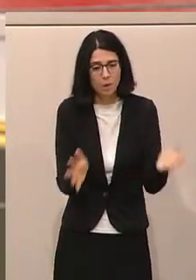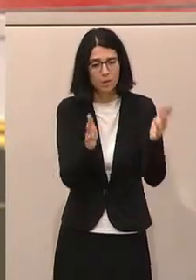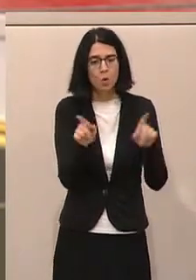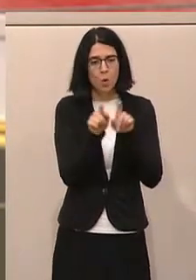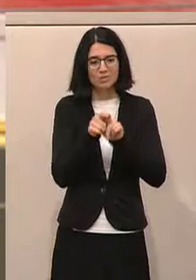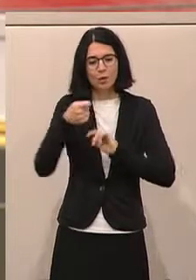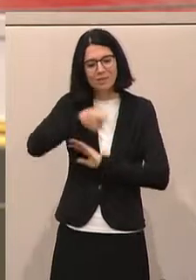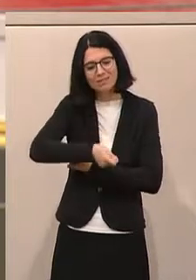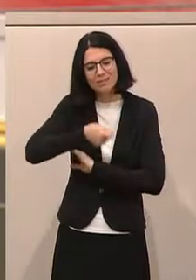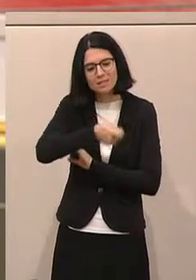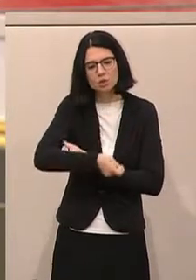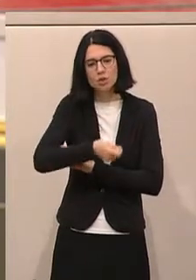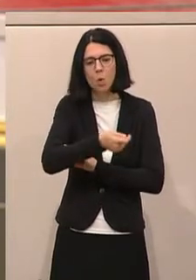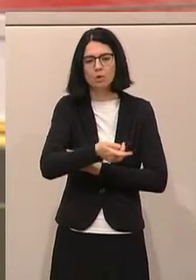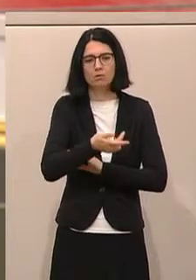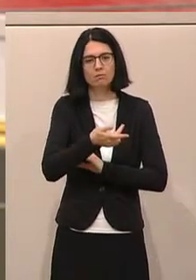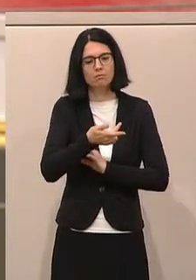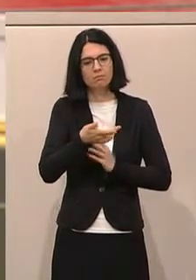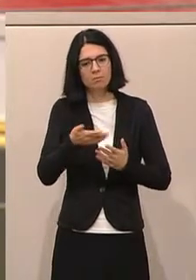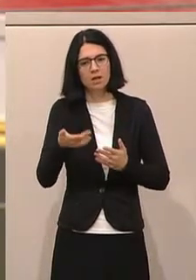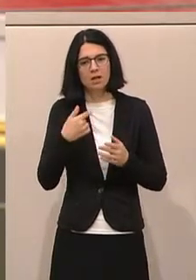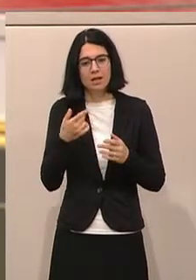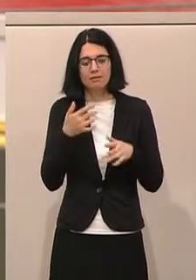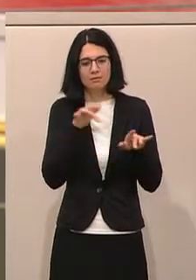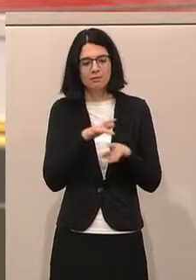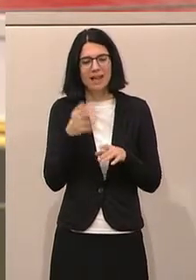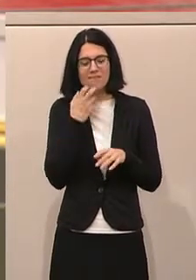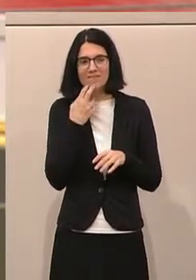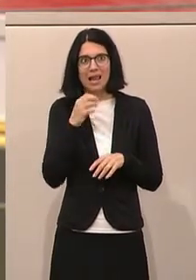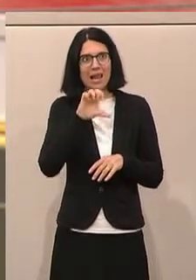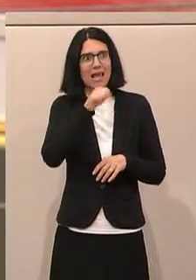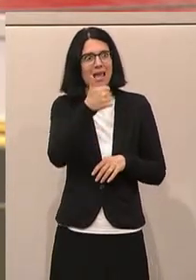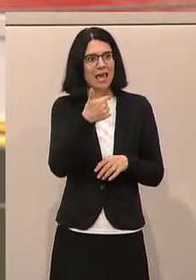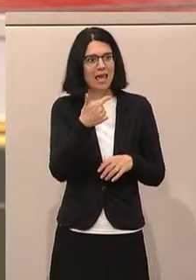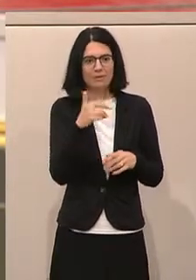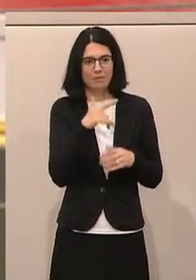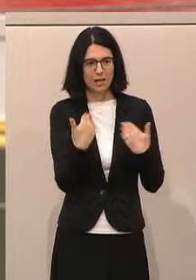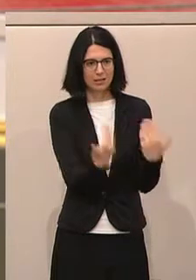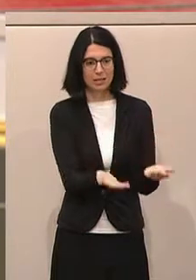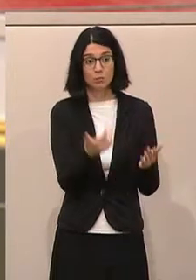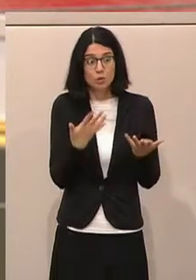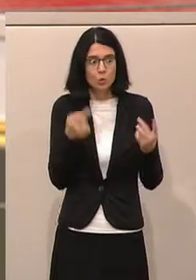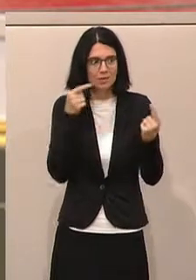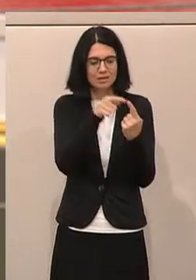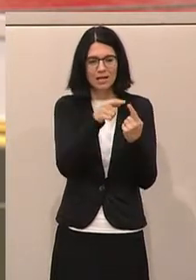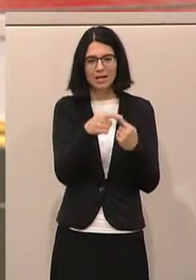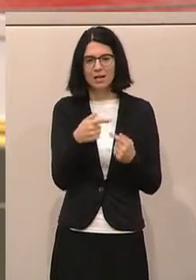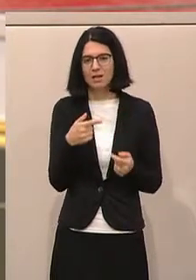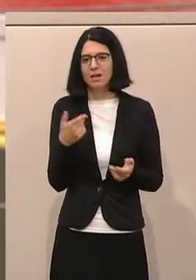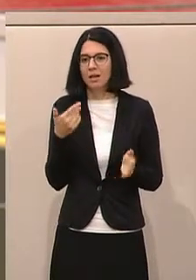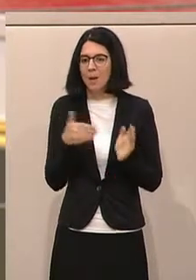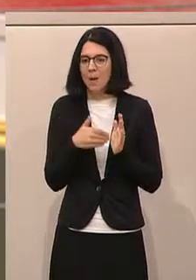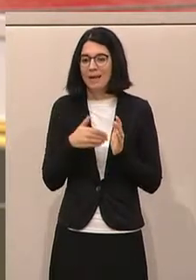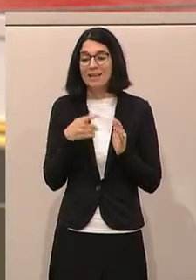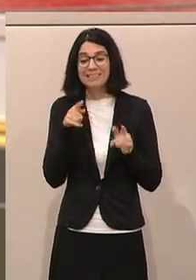der Investition den Vorrang geben wollen. Und das ist das Ziel. Und da werden wir einfach nicht mehr Geld brauchen, sondern